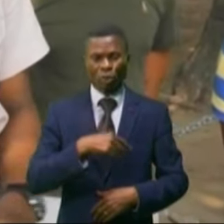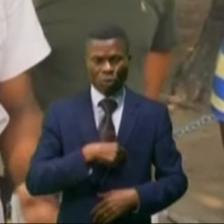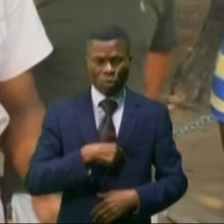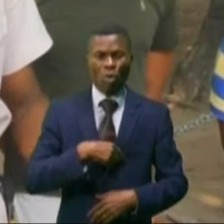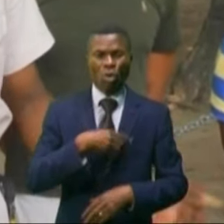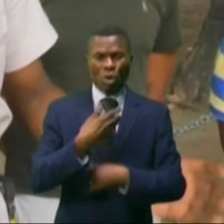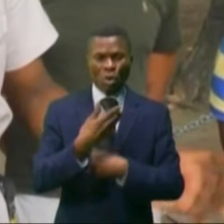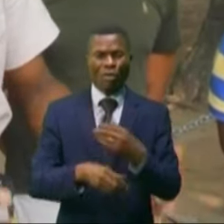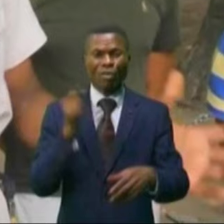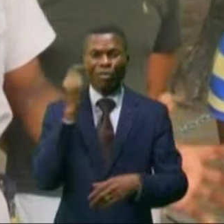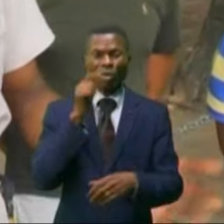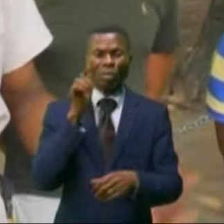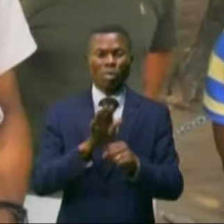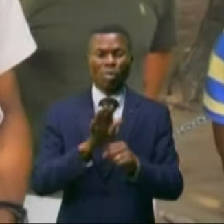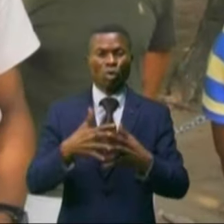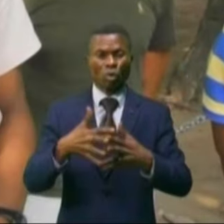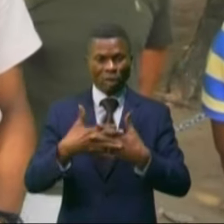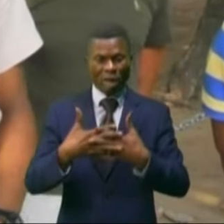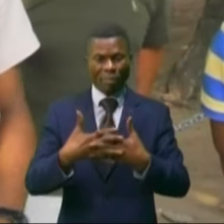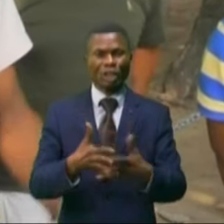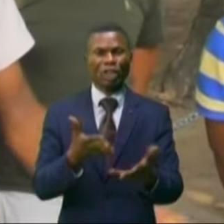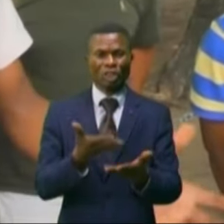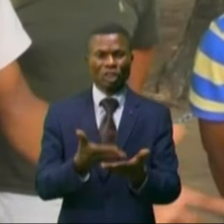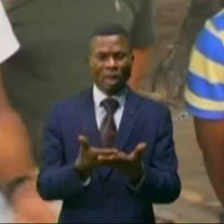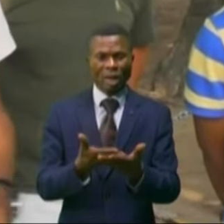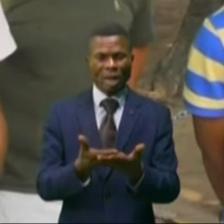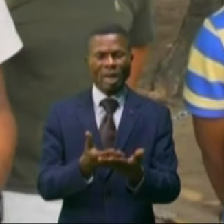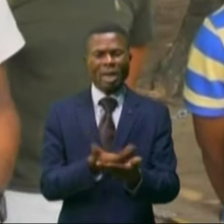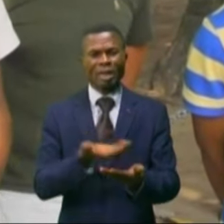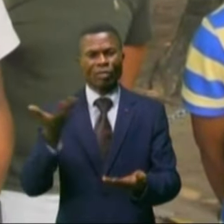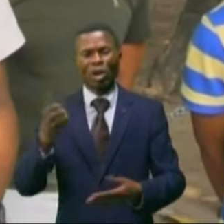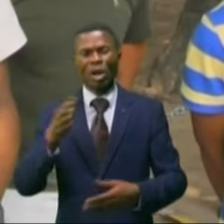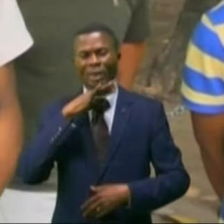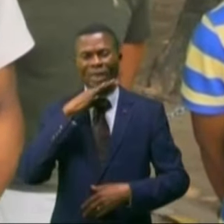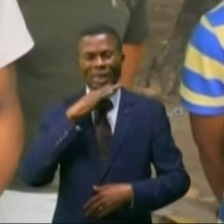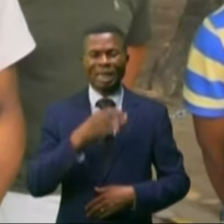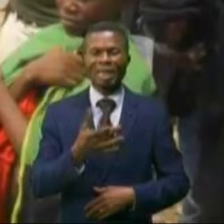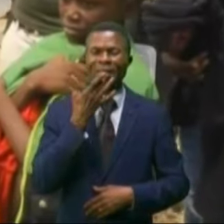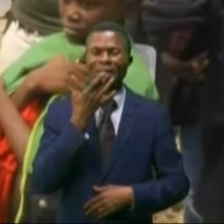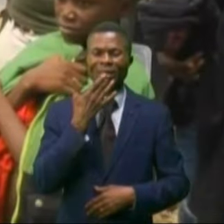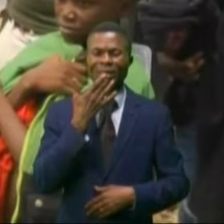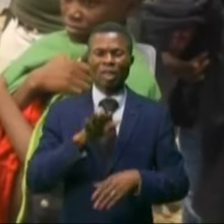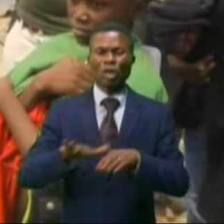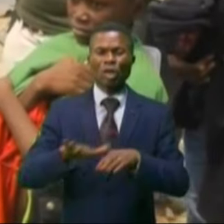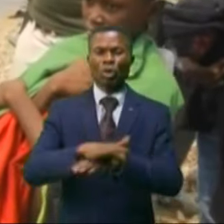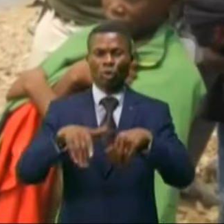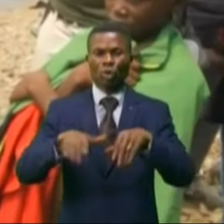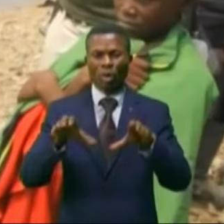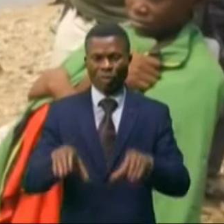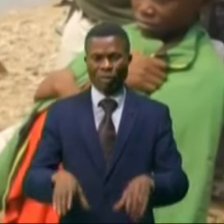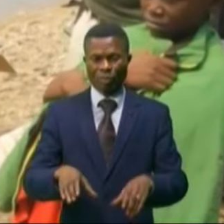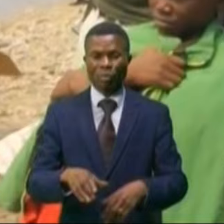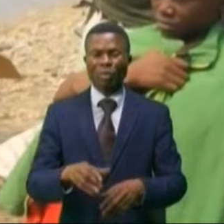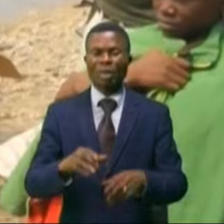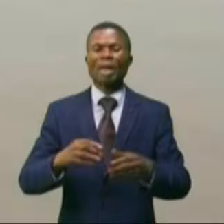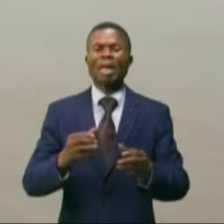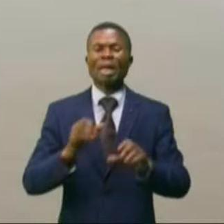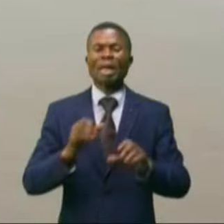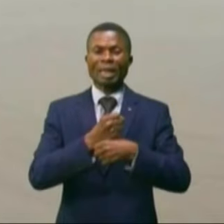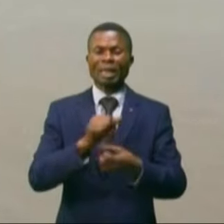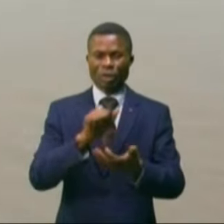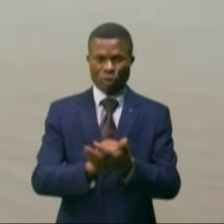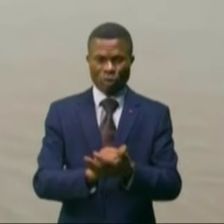réaliser avec à plus grande échelle un tel prototype, ça sera assez intéressant. Cette invention va